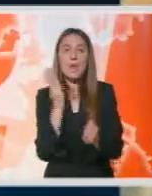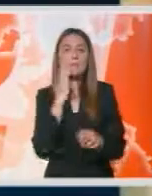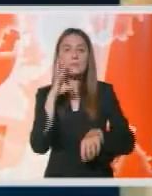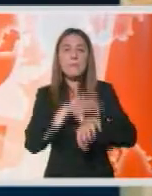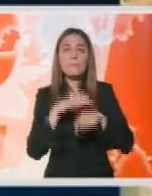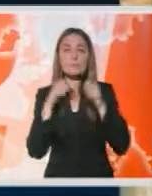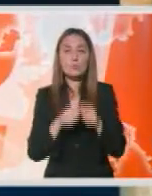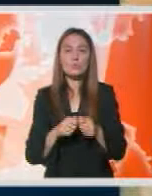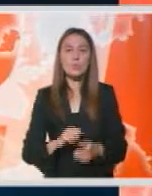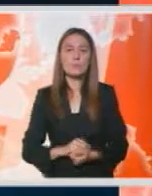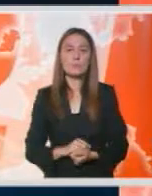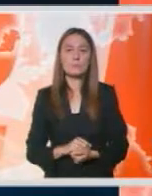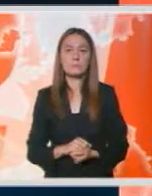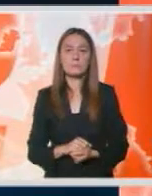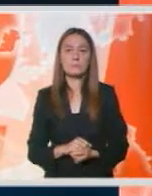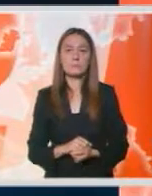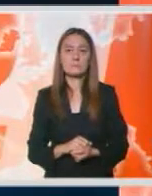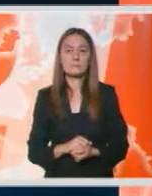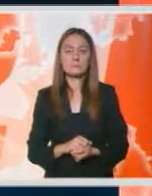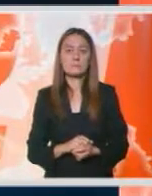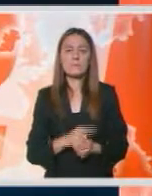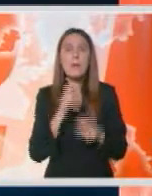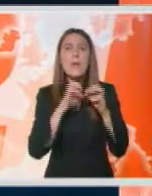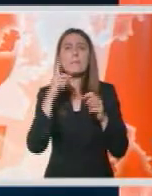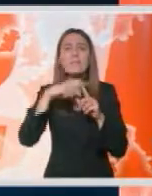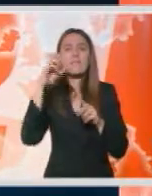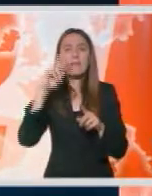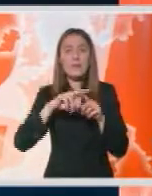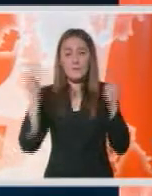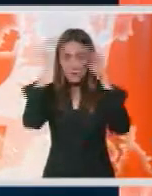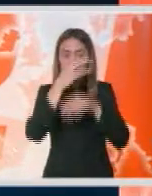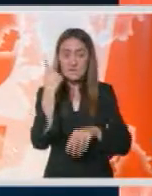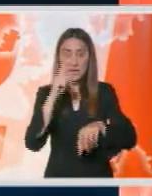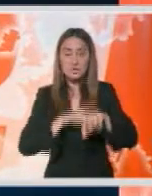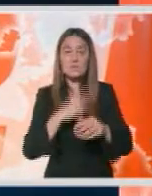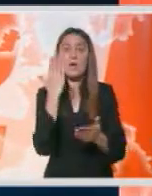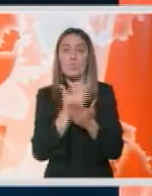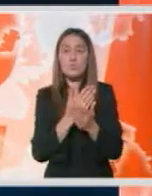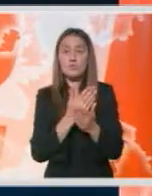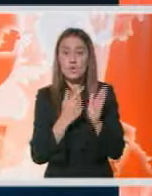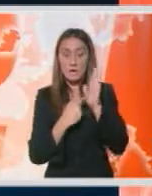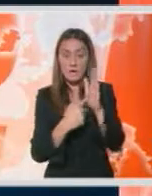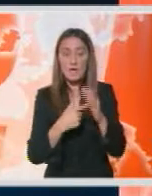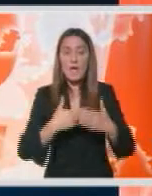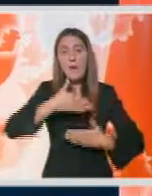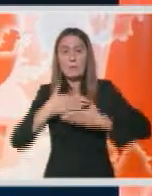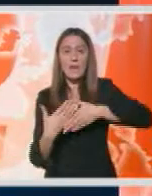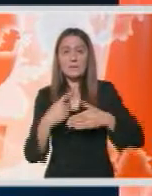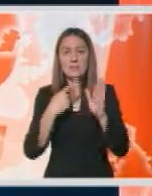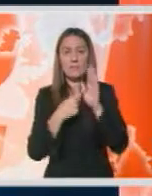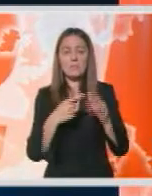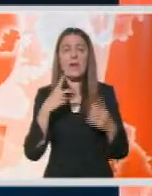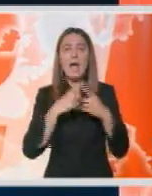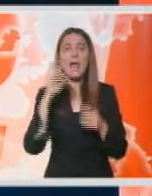medicinskog udruženja. U Bitev teatru večeras u 20 časova biće izvedena plesna koreografija